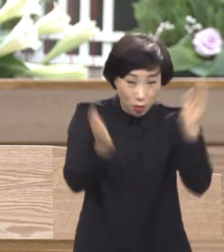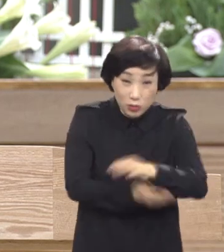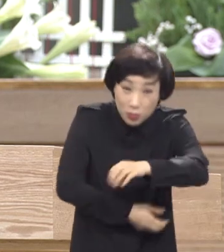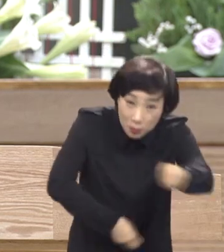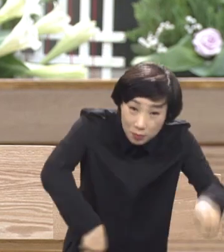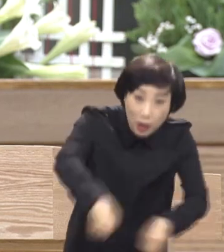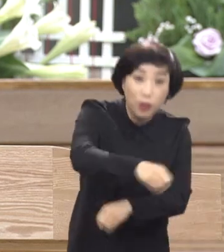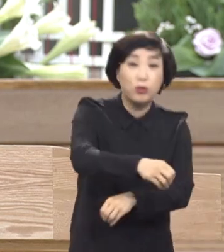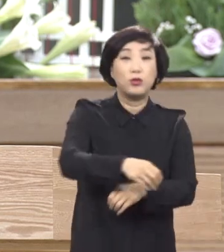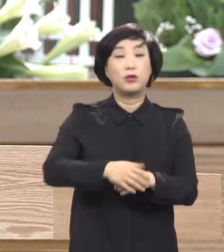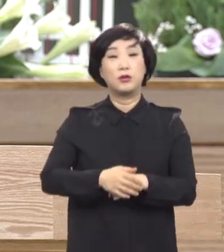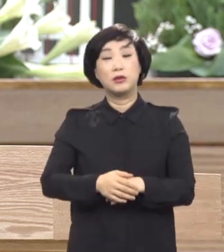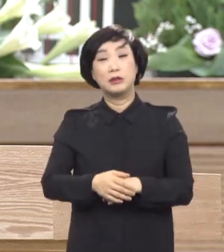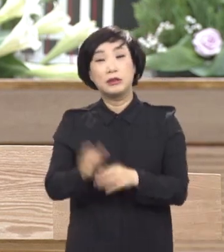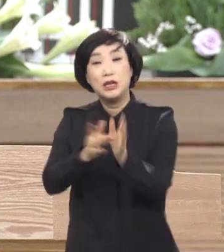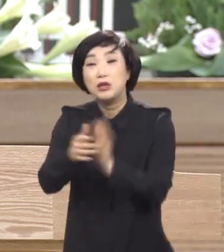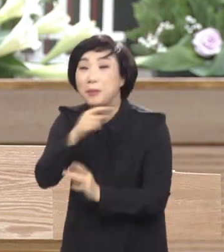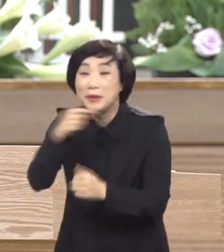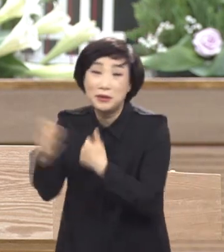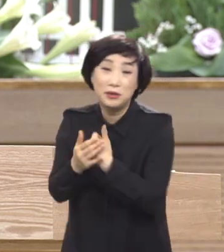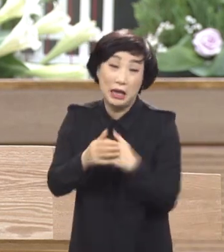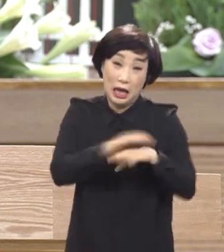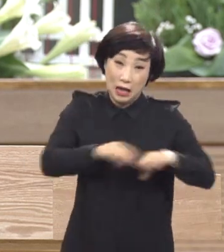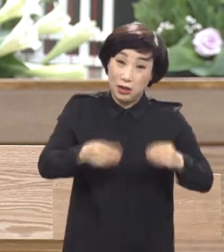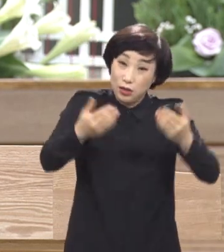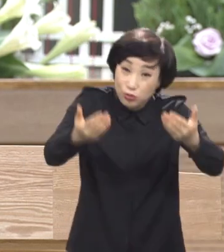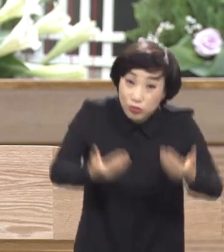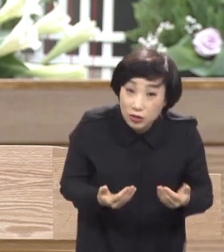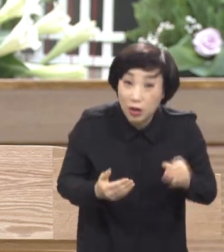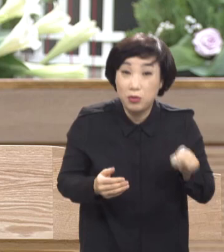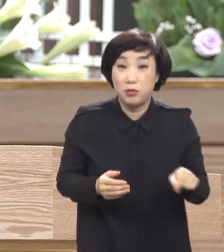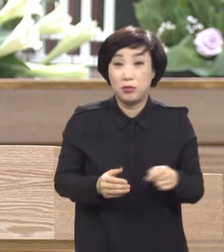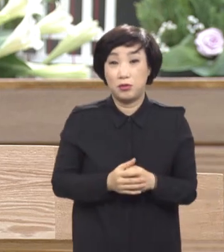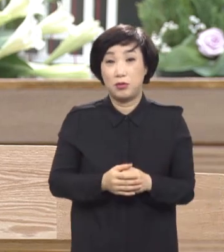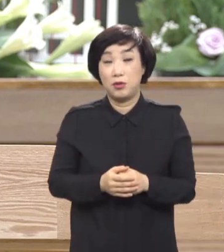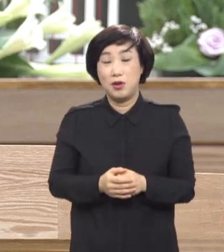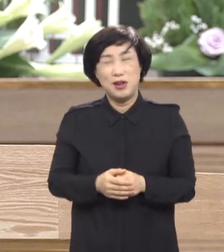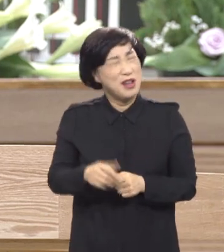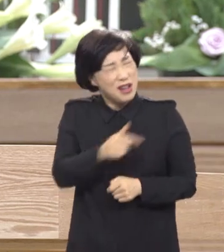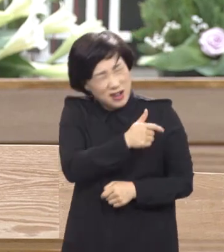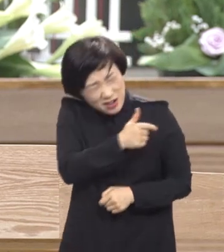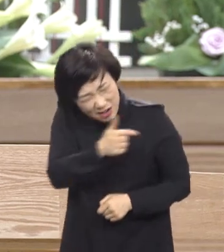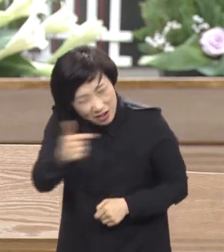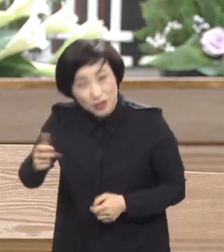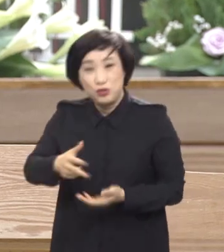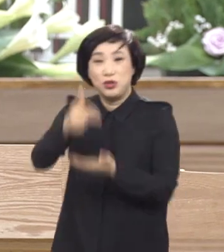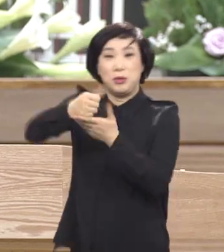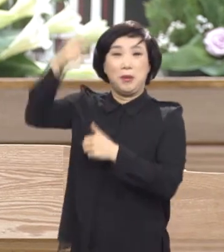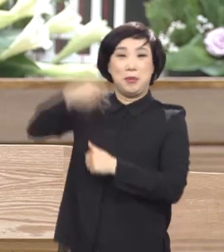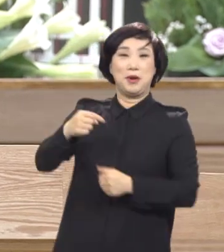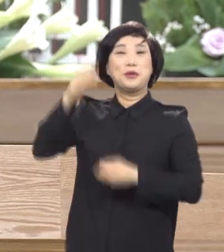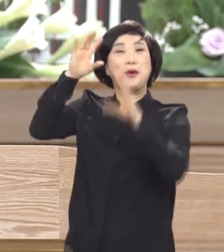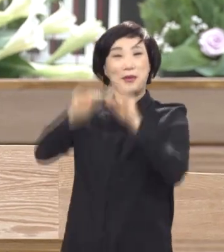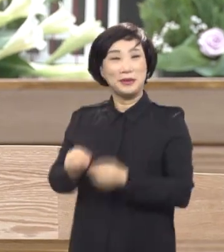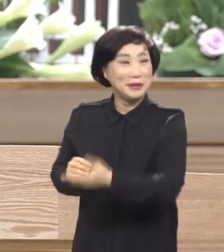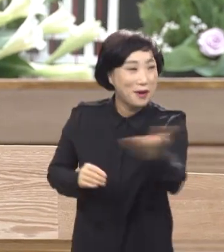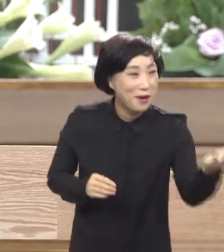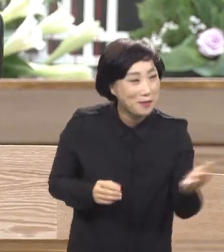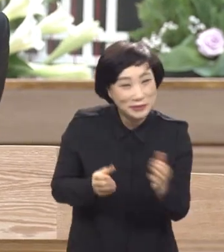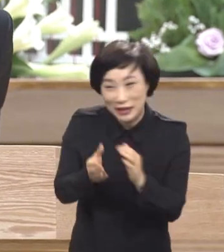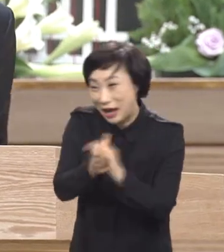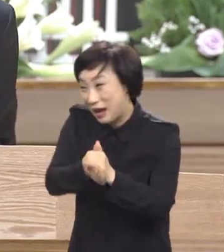이 피로 해결해 줄게 어마어마한 주님의 요구에 통의하신 분